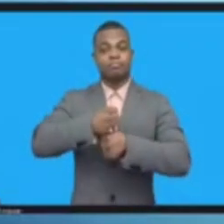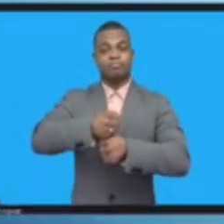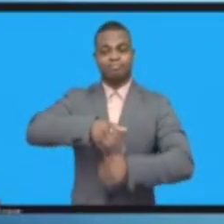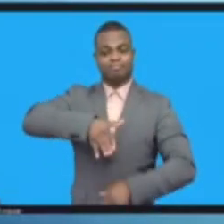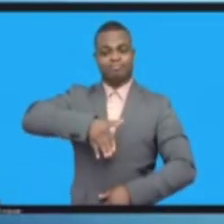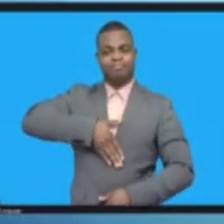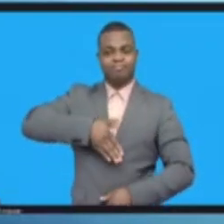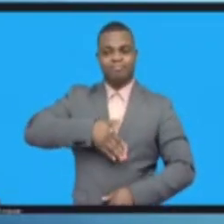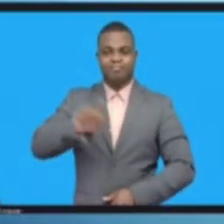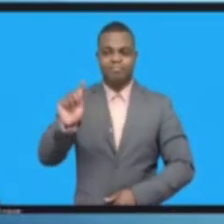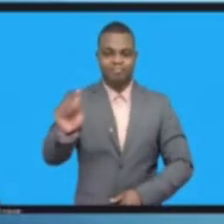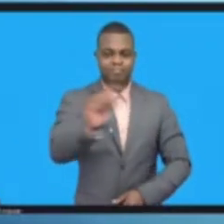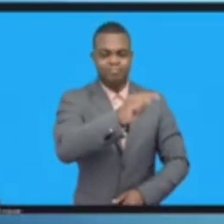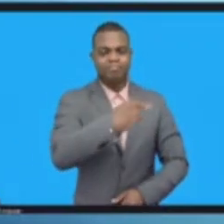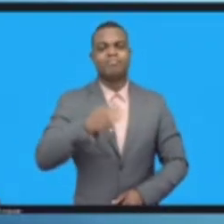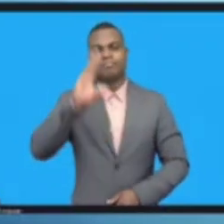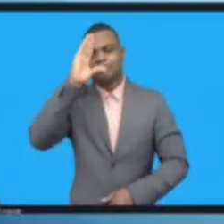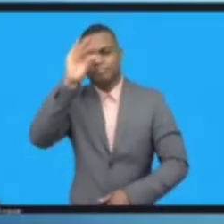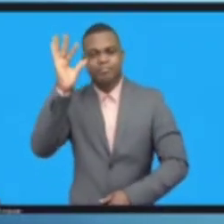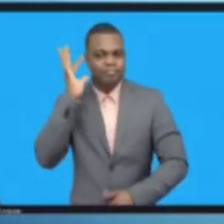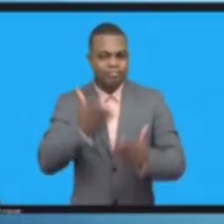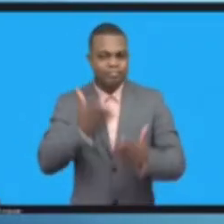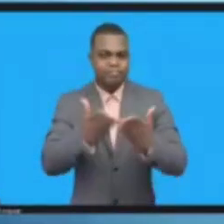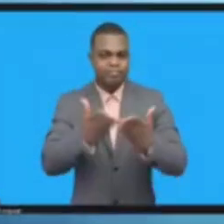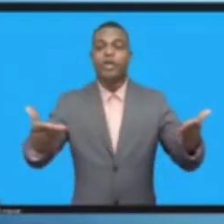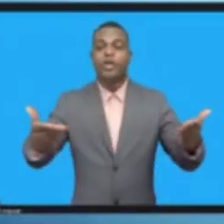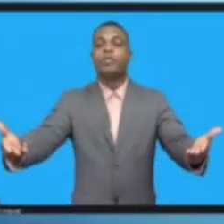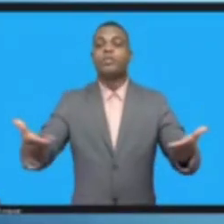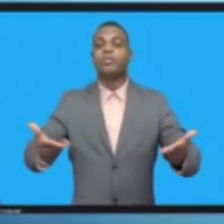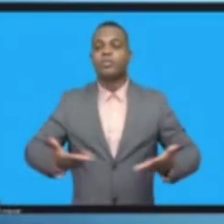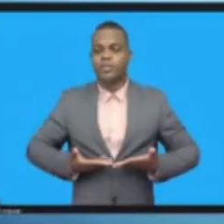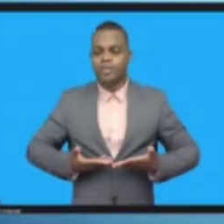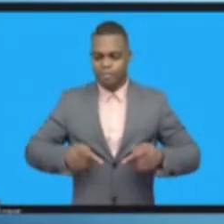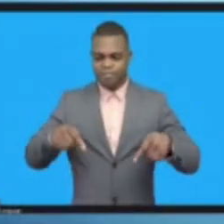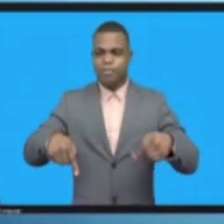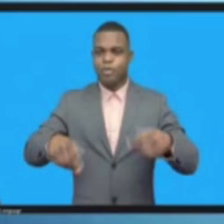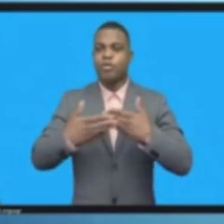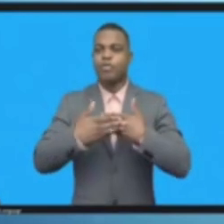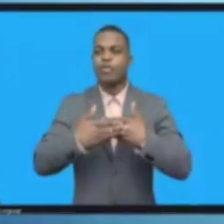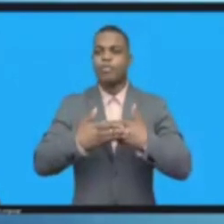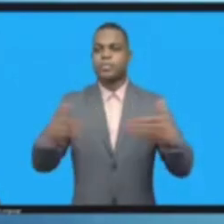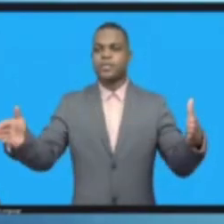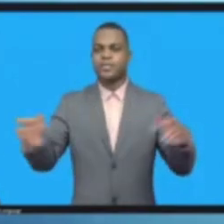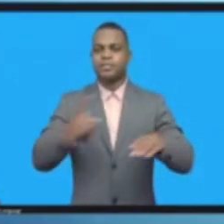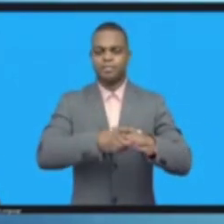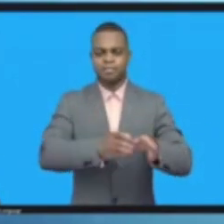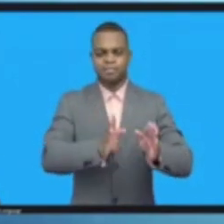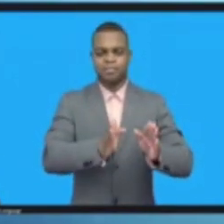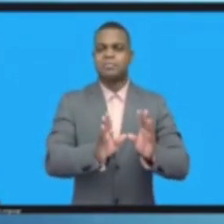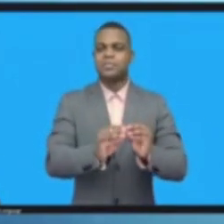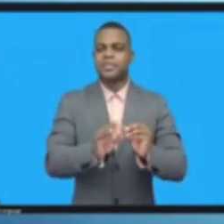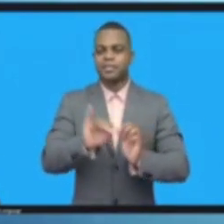du 17e FGI 2022. Sans plus attendre, j'invite